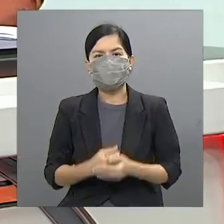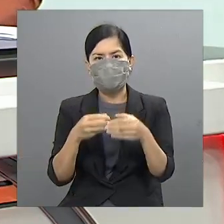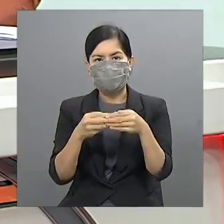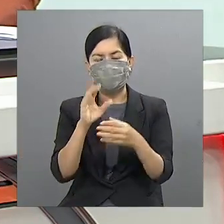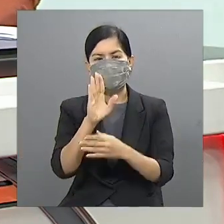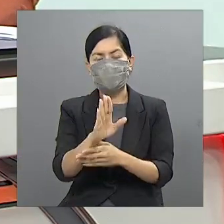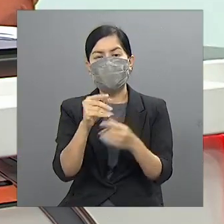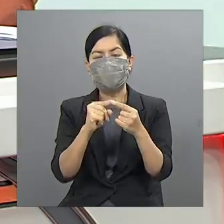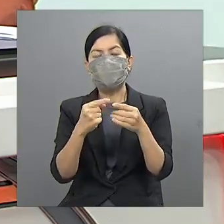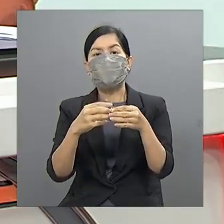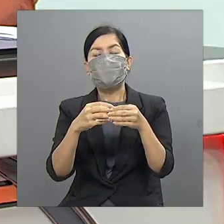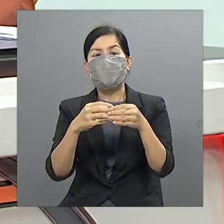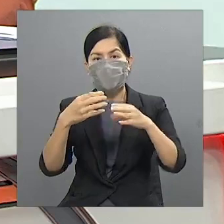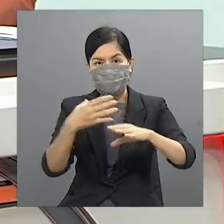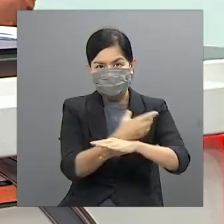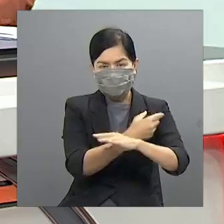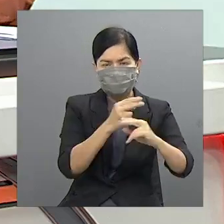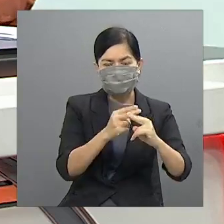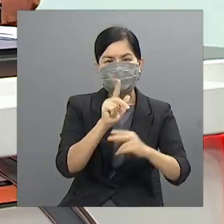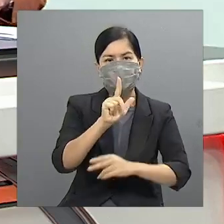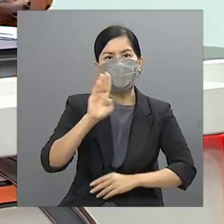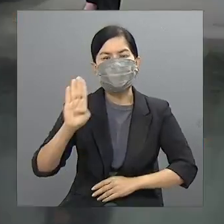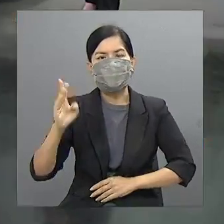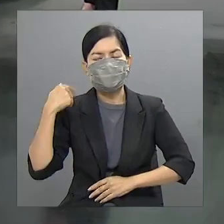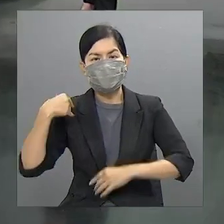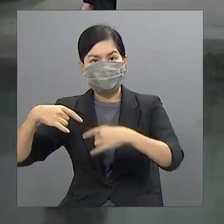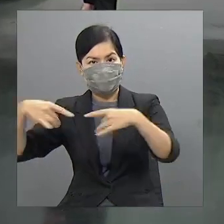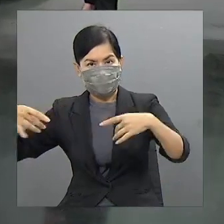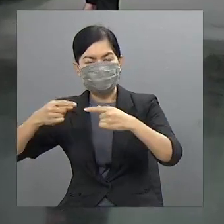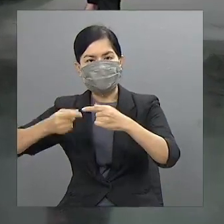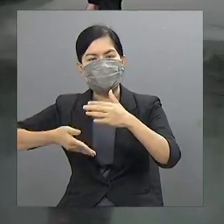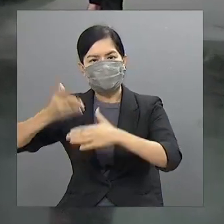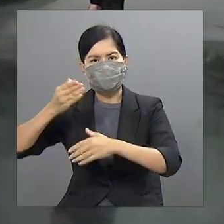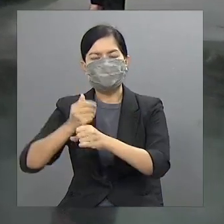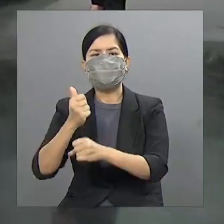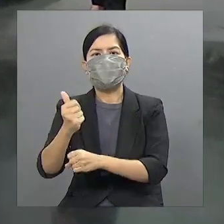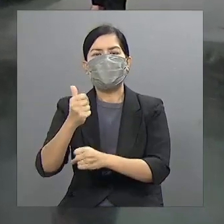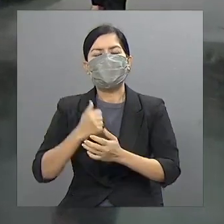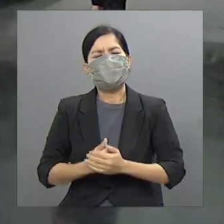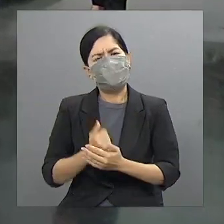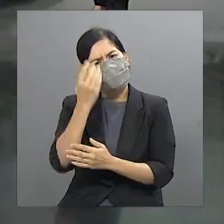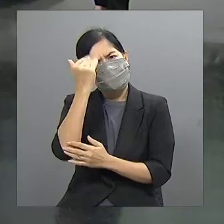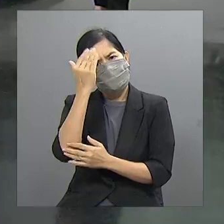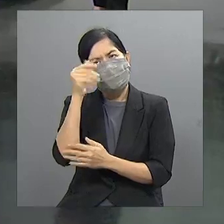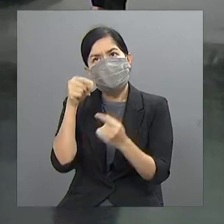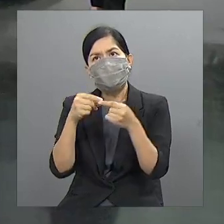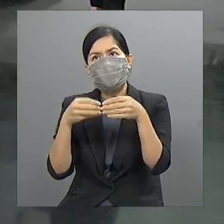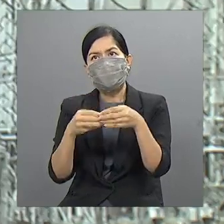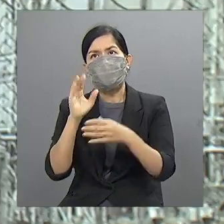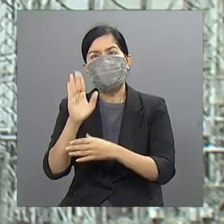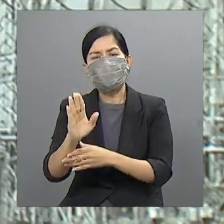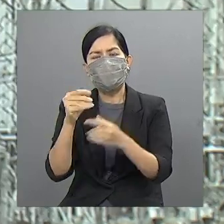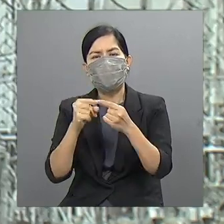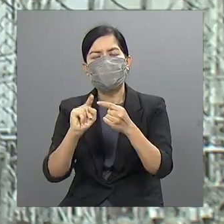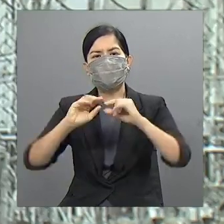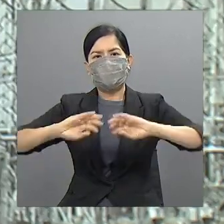ค่ะโค่นพรรครัฐบาลได้ในที่สุดคุณทิพย์ตะวันคะอะไรเป็นปัจจัยที่ทำให้พรรครัฐบาลพ่ายแพ้ในการเลือกตั้งอะคะ อย่